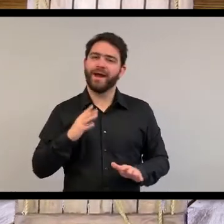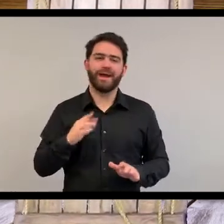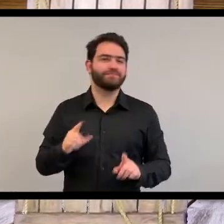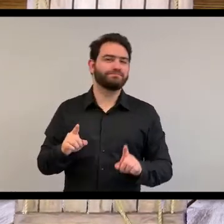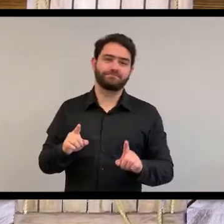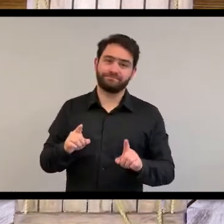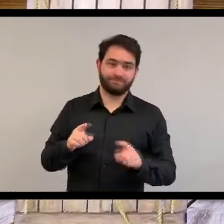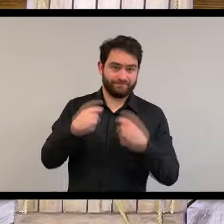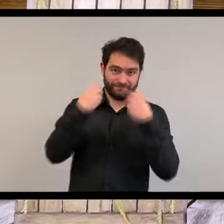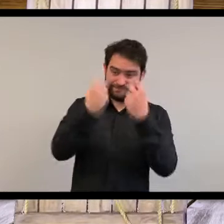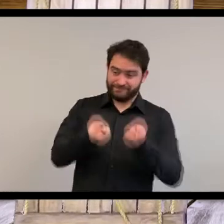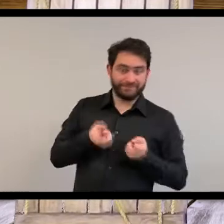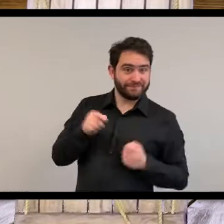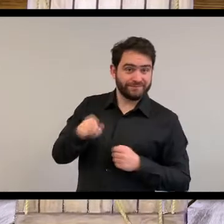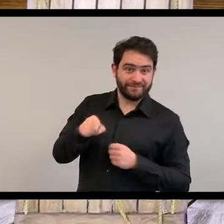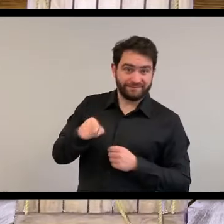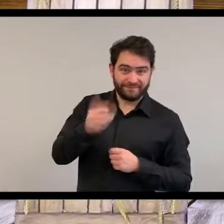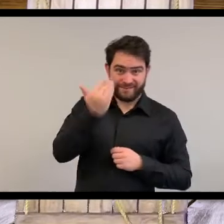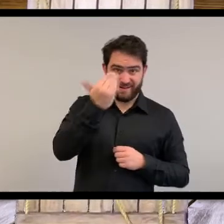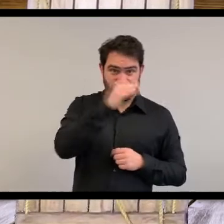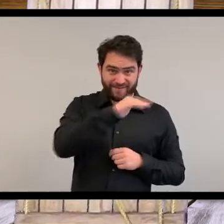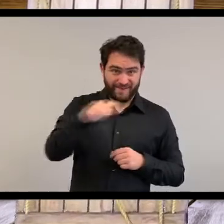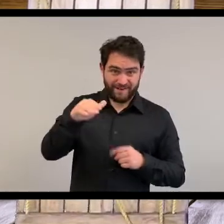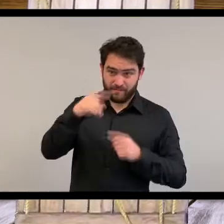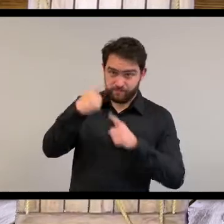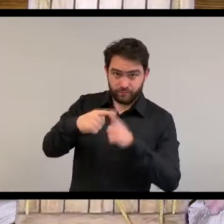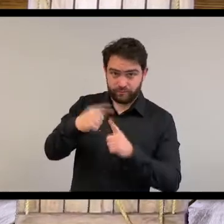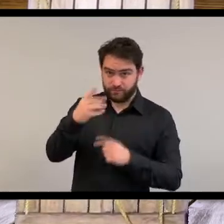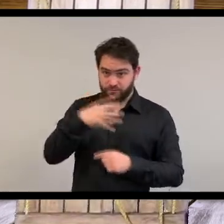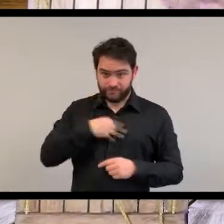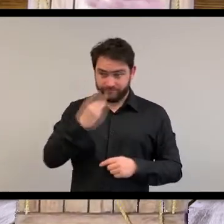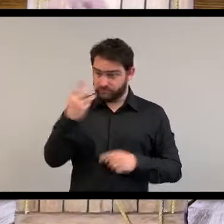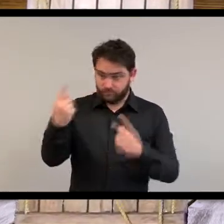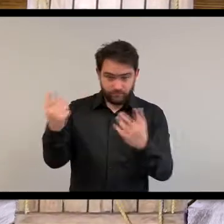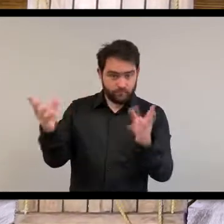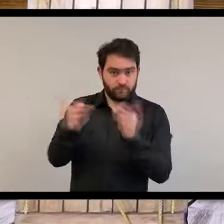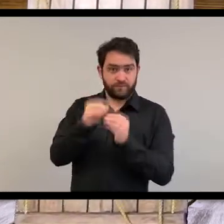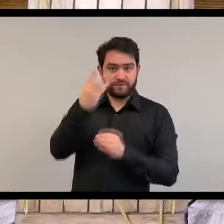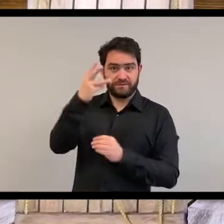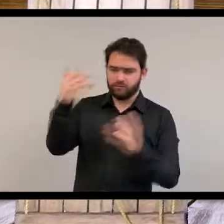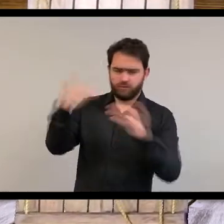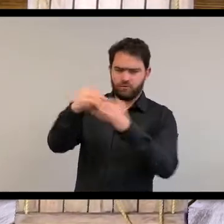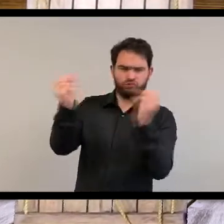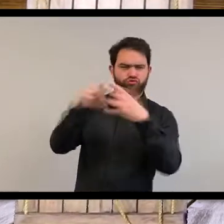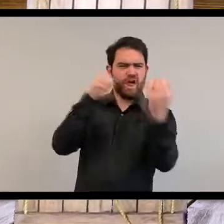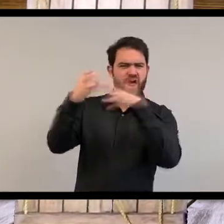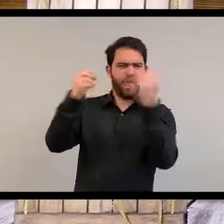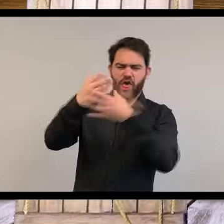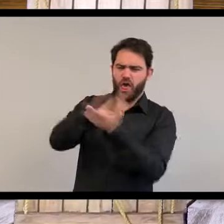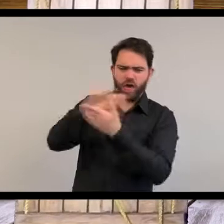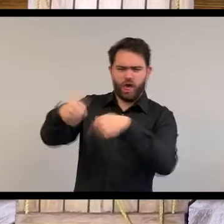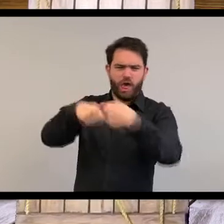regardez, il y a sept places ce toboggan, sept places. Après mon calcul, vous êtes 15 ans en tout, mon fils inclus.